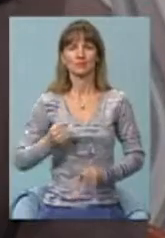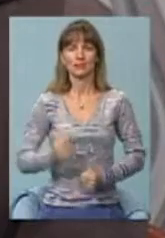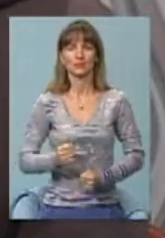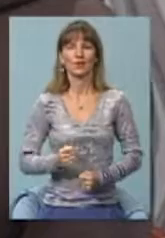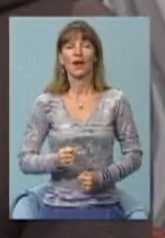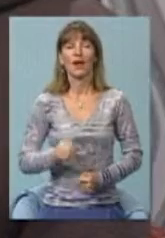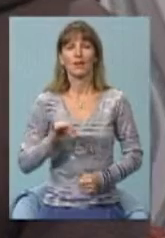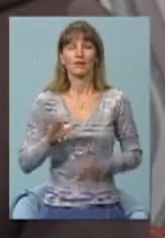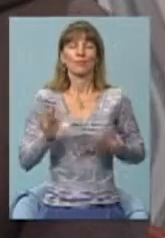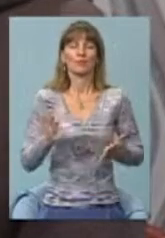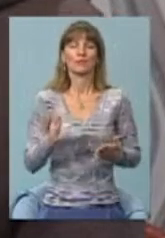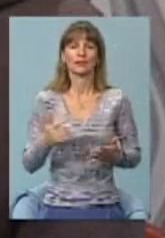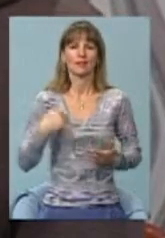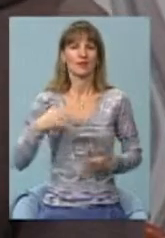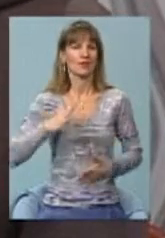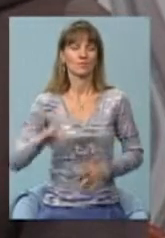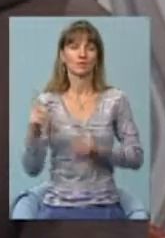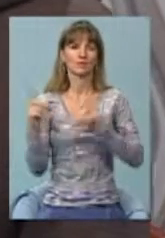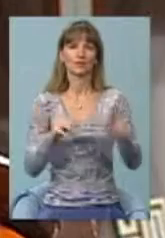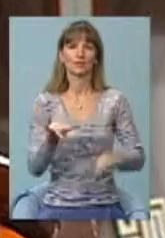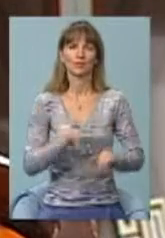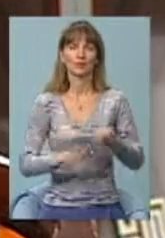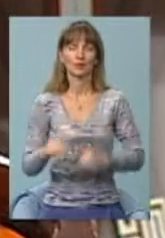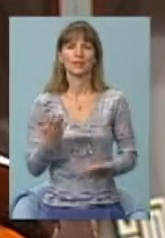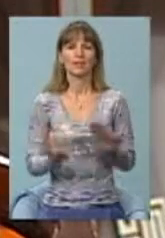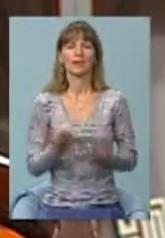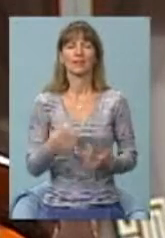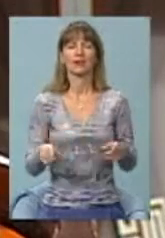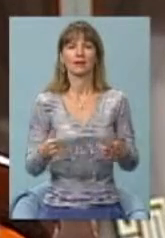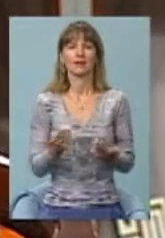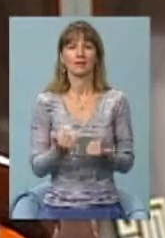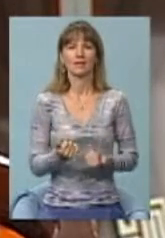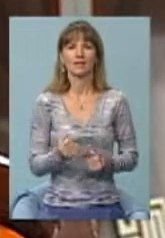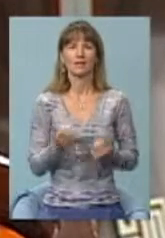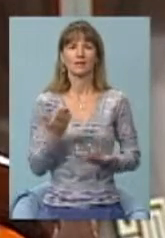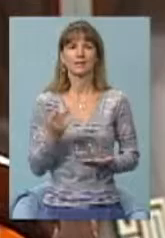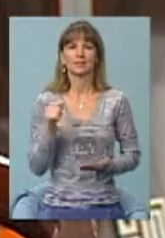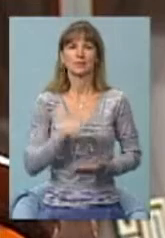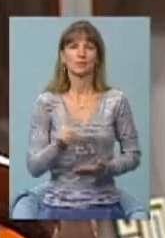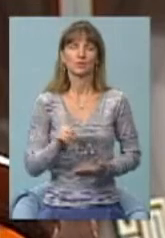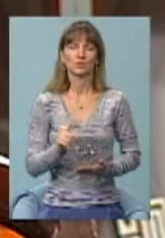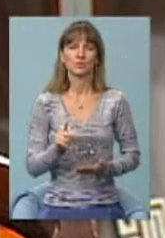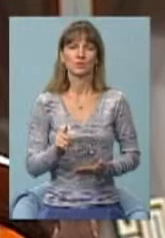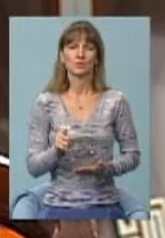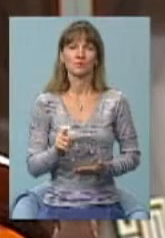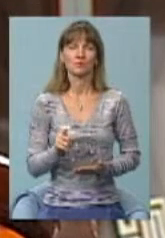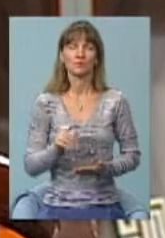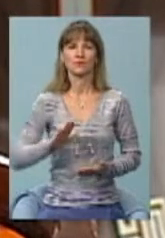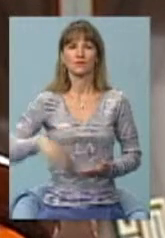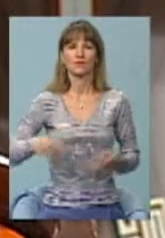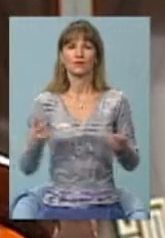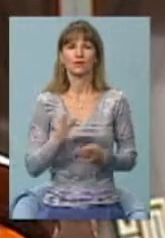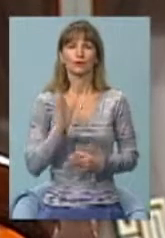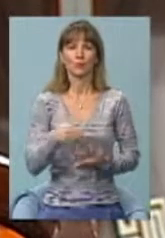воно відбувається, я не втримуюсь і їду кудись. Ну, мабуть, так, тому що людина думає, що потім треба